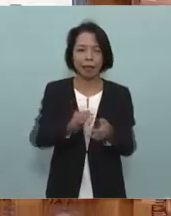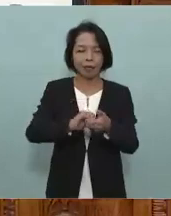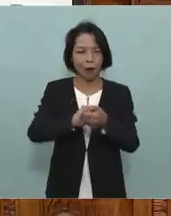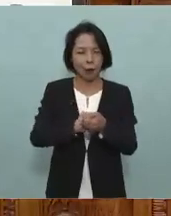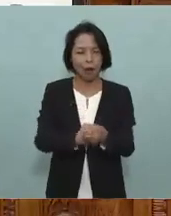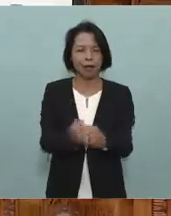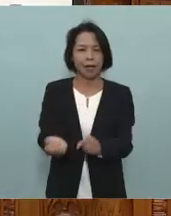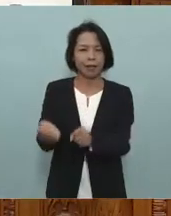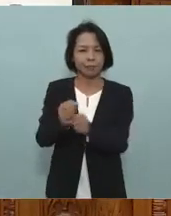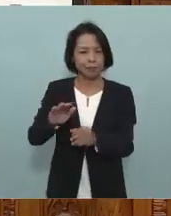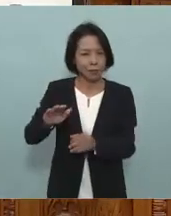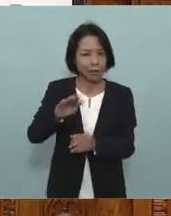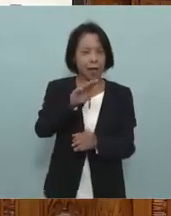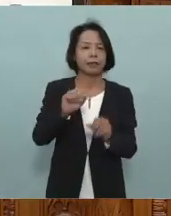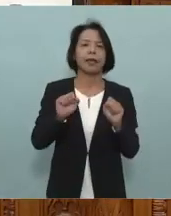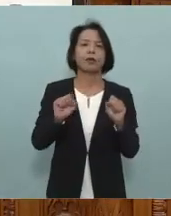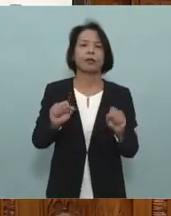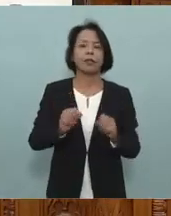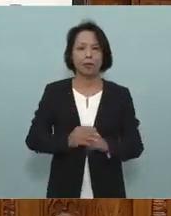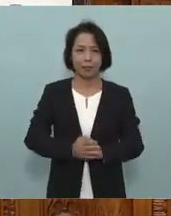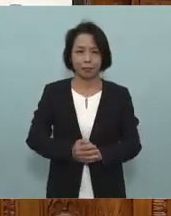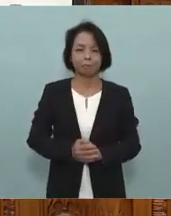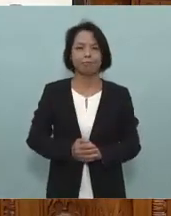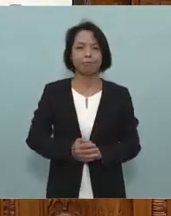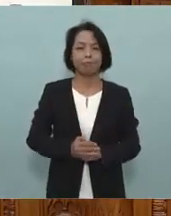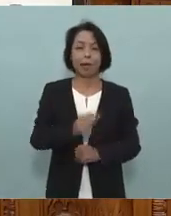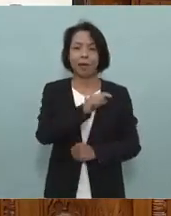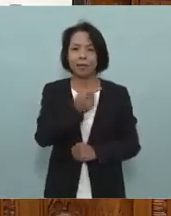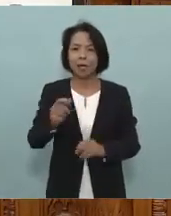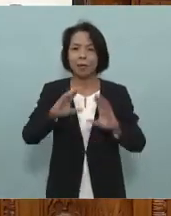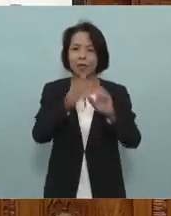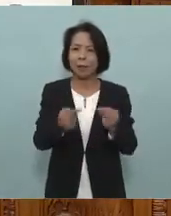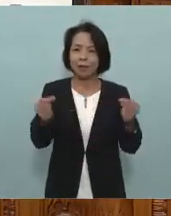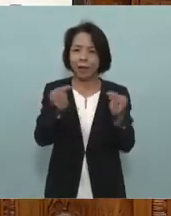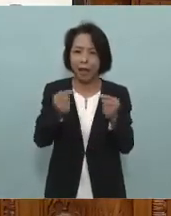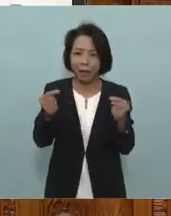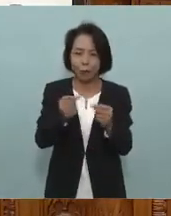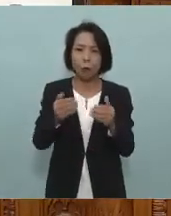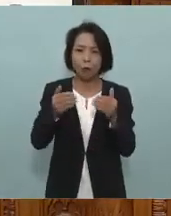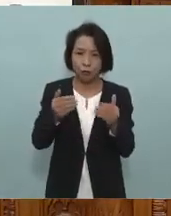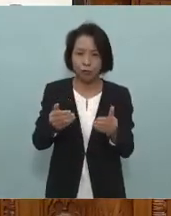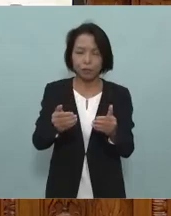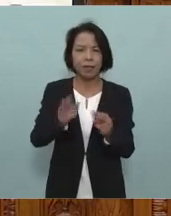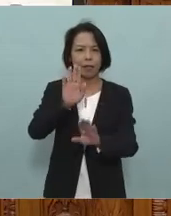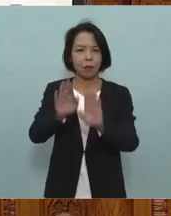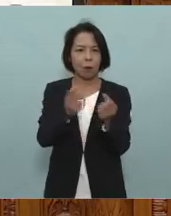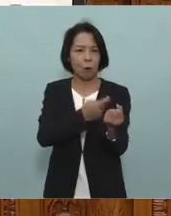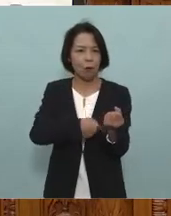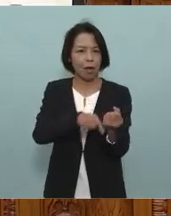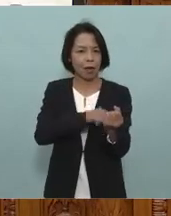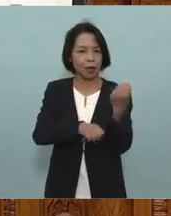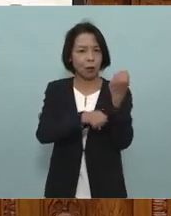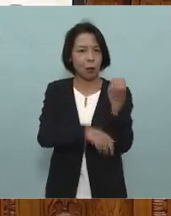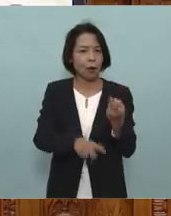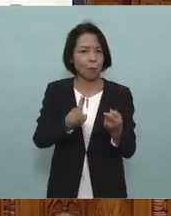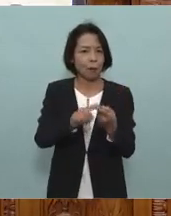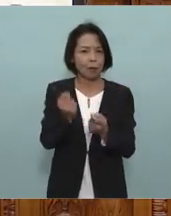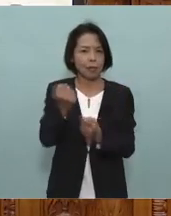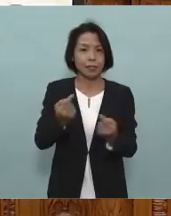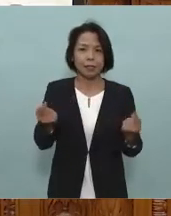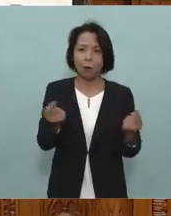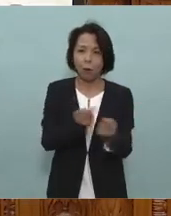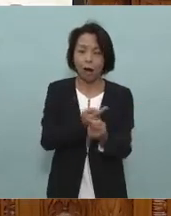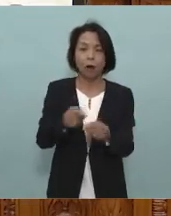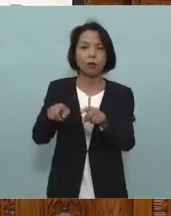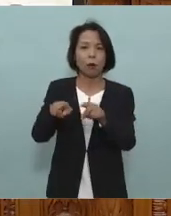必ず再生させます多層的な外交の展開と防衛力の抜本的強化を